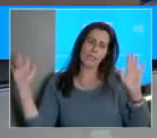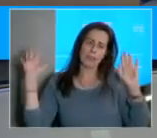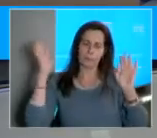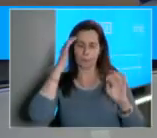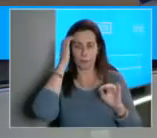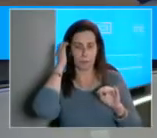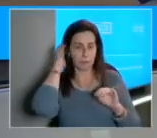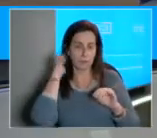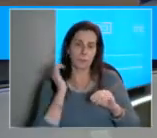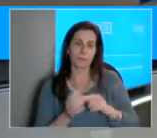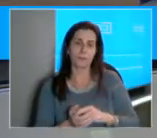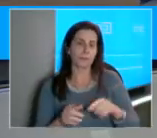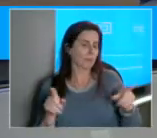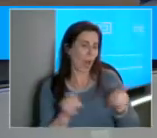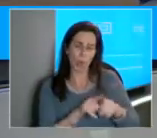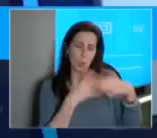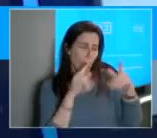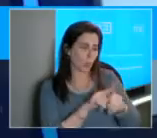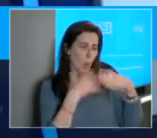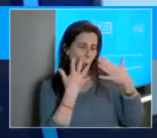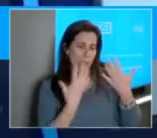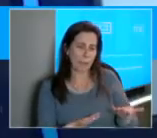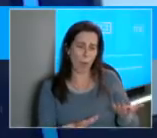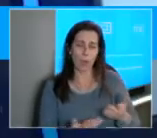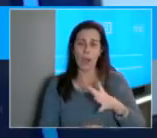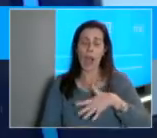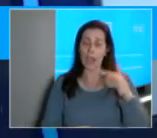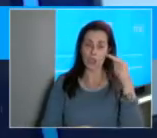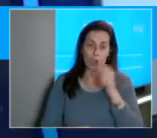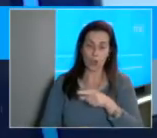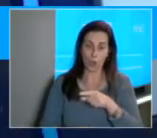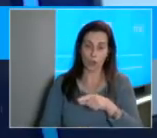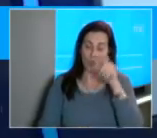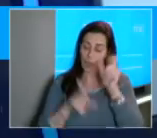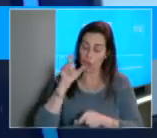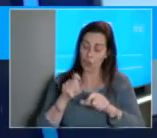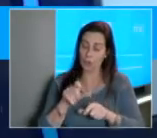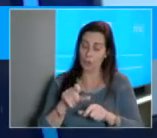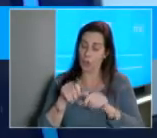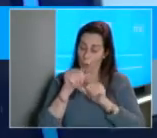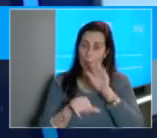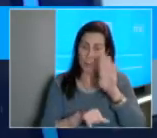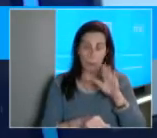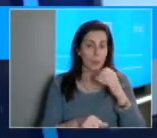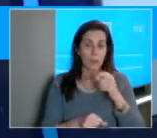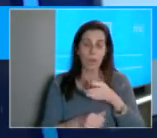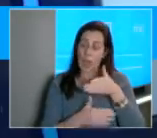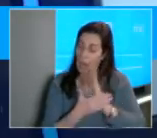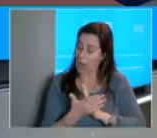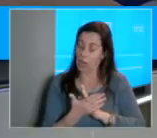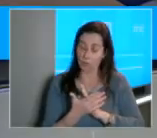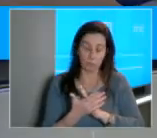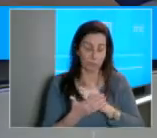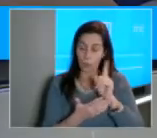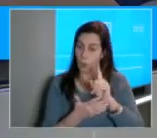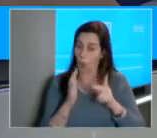שלושה שבועות לחירות, אנחנו באותו סיפור. שימי לב מה קורה פה, אבל התחושה הזאת של הבייס של נתניהו, תגרום לזה שחלקים אותו בייס,